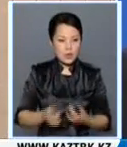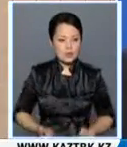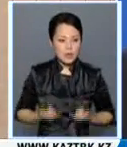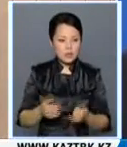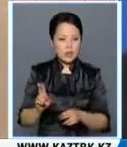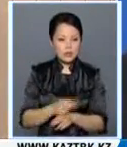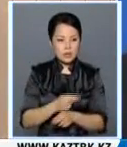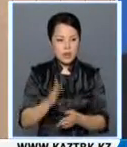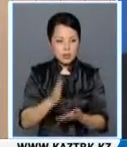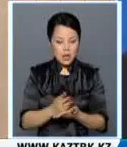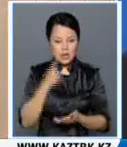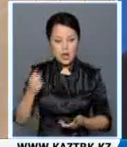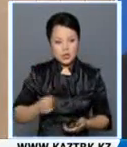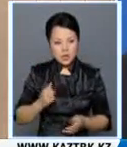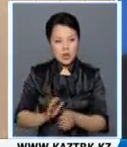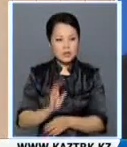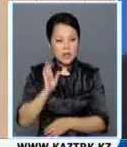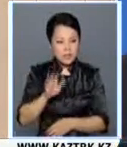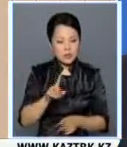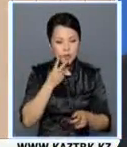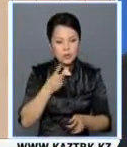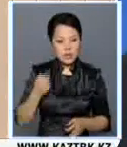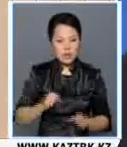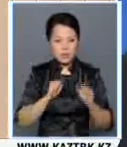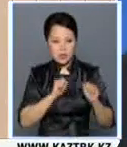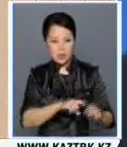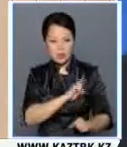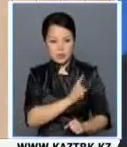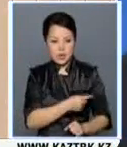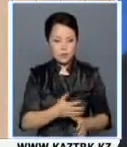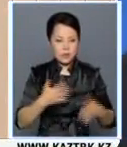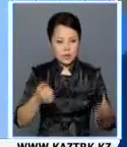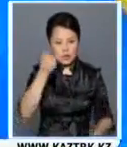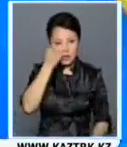тәрбиелеп әскерге жіберіп, әскердегі көрсеткен ерлігі үшін мыңда бір алғысымды айтамын.